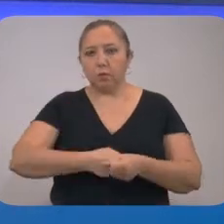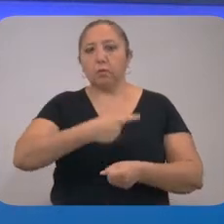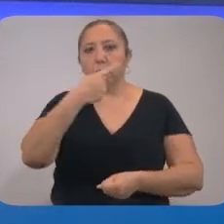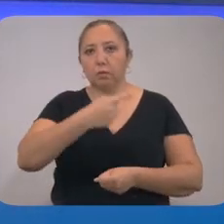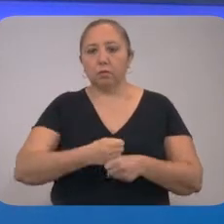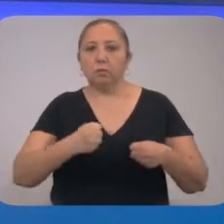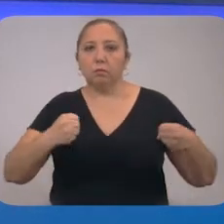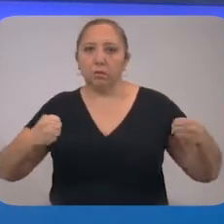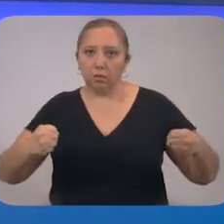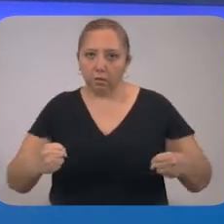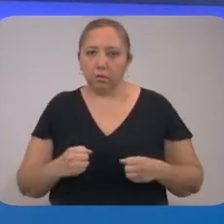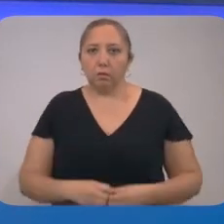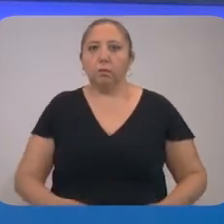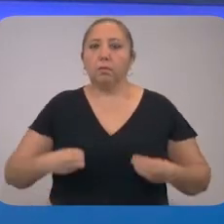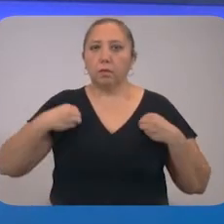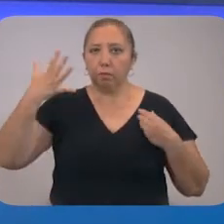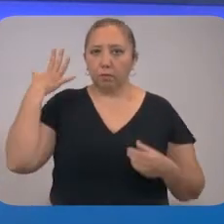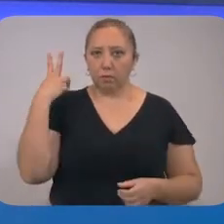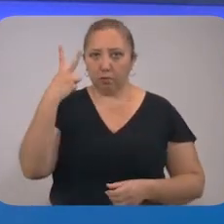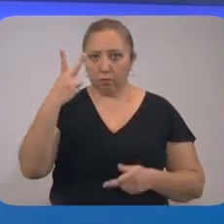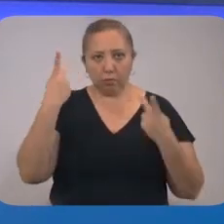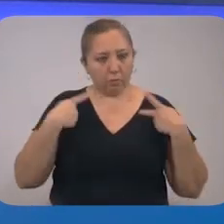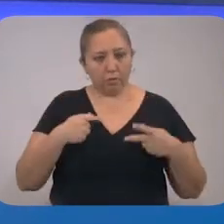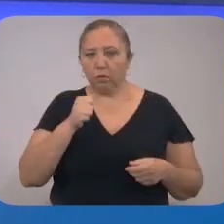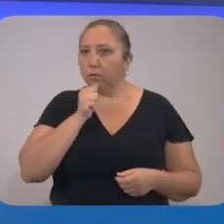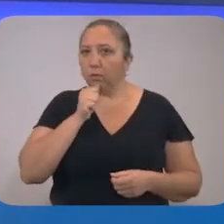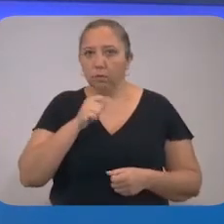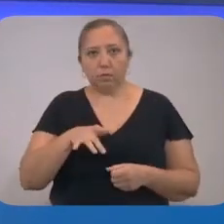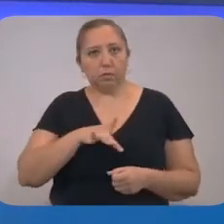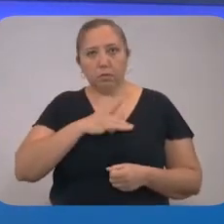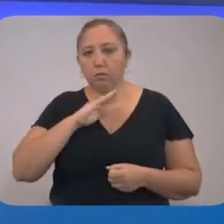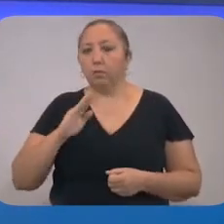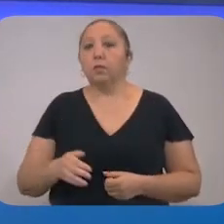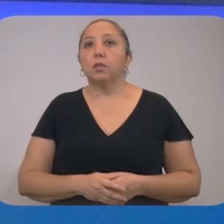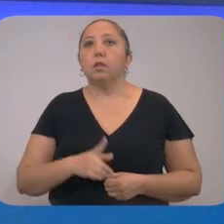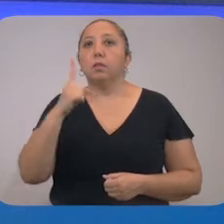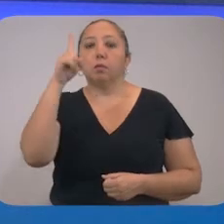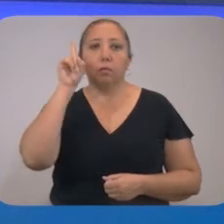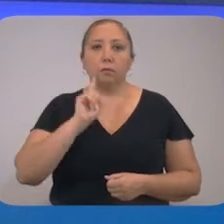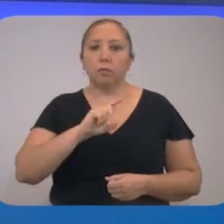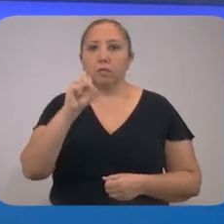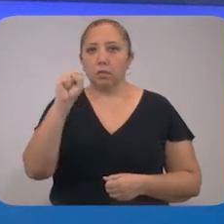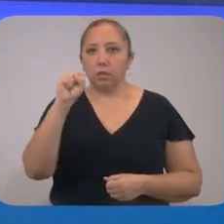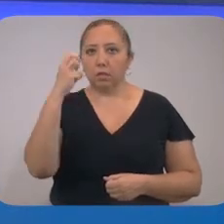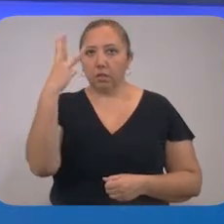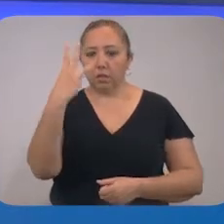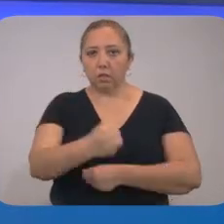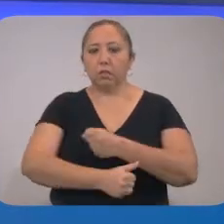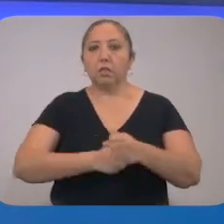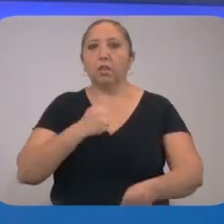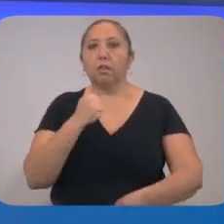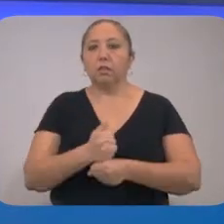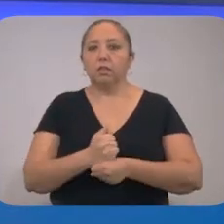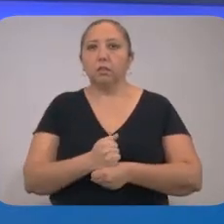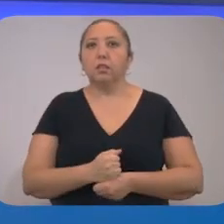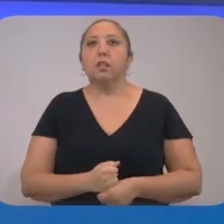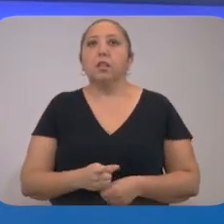Kolel 63 Jaboti. Signali de Cajacabaltucajil Baca, Yanshanti Diabetes Cachi Yetel